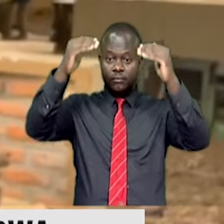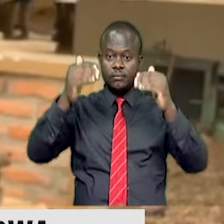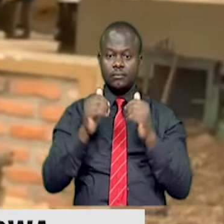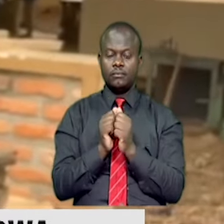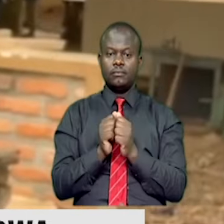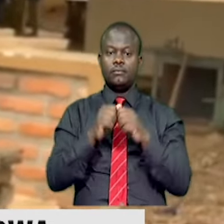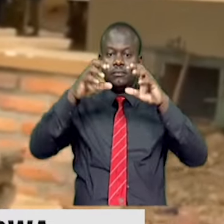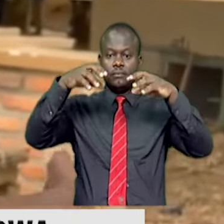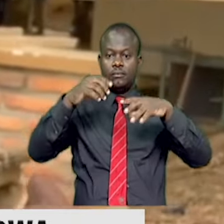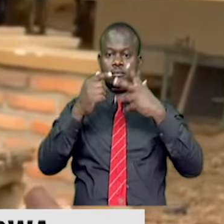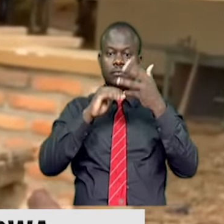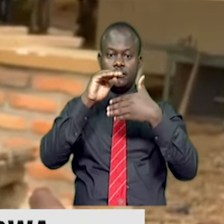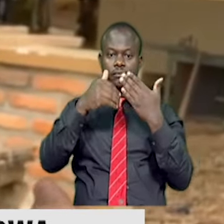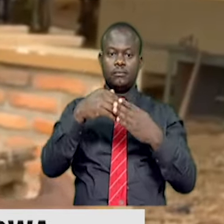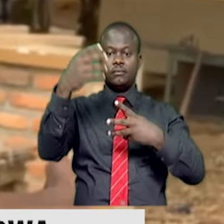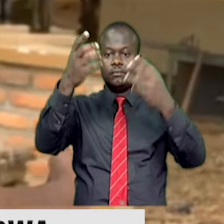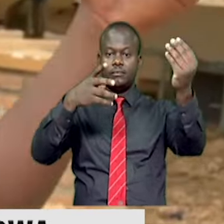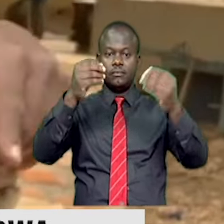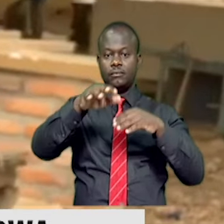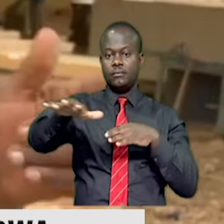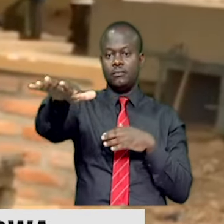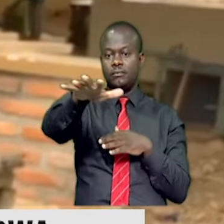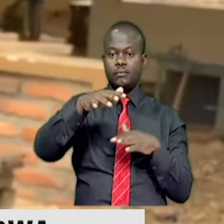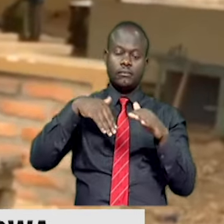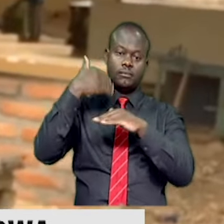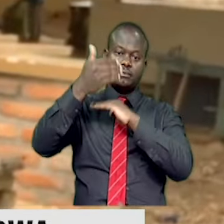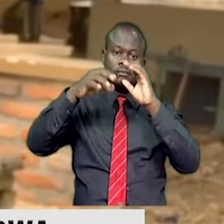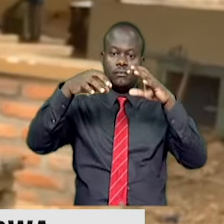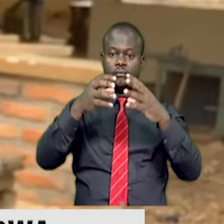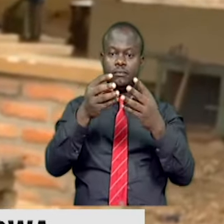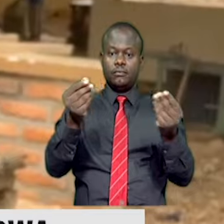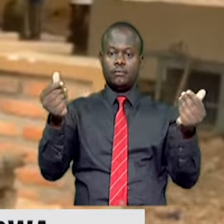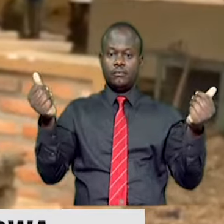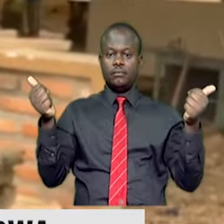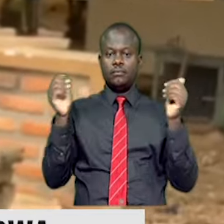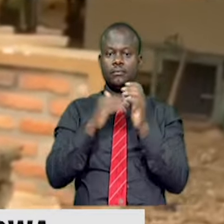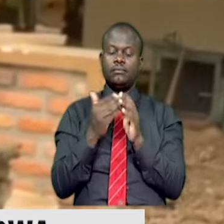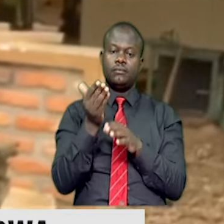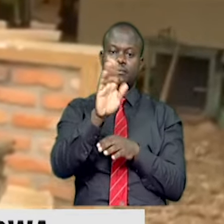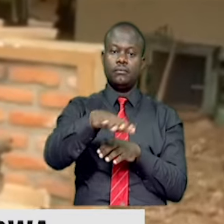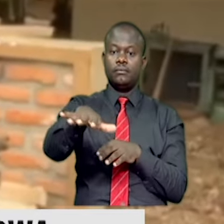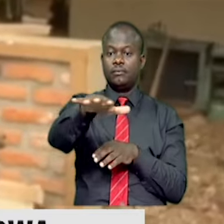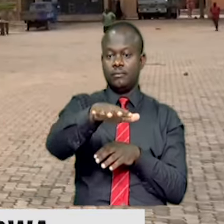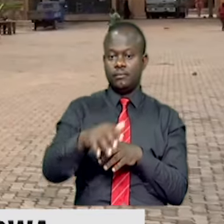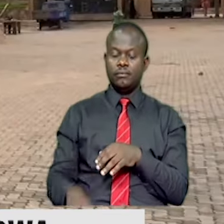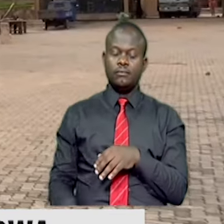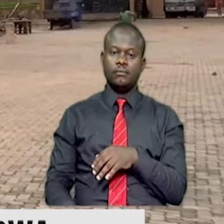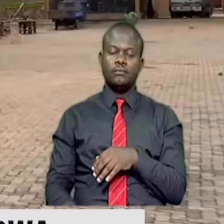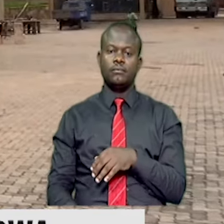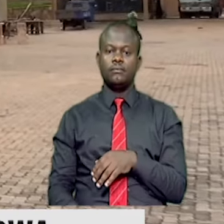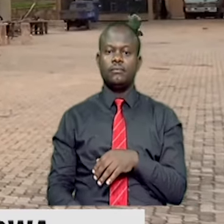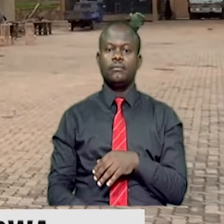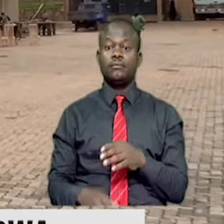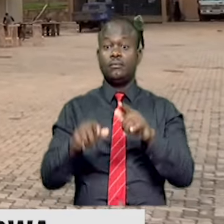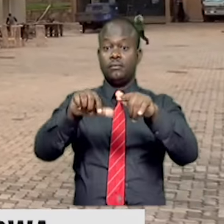mu kanya ibintu byose turete tubyano tubijyane hariya, hanyuma imvura nihita izuba rivuye twongere tubisubize hanze. Imbuga iri